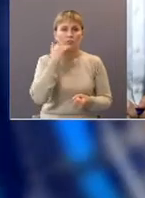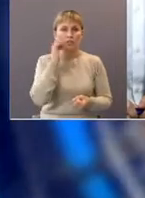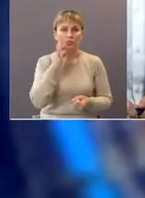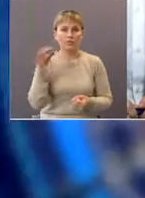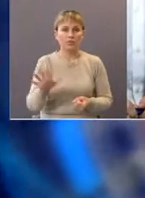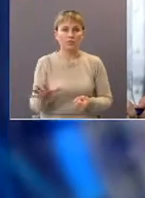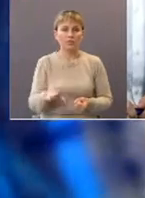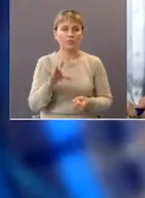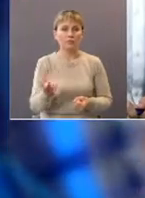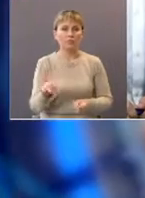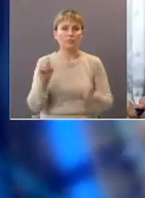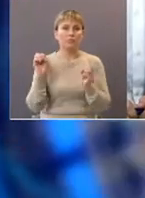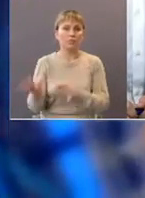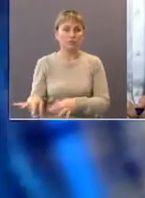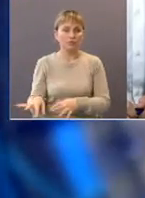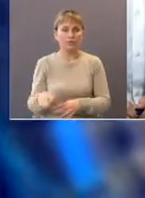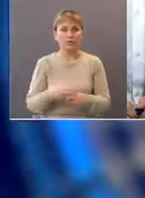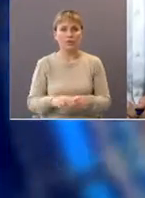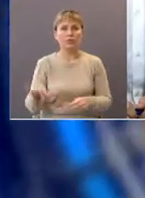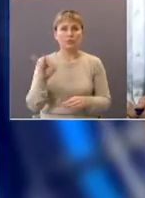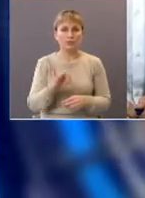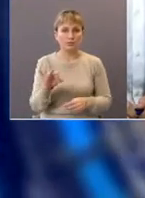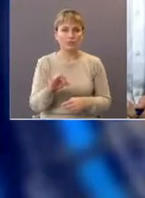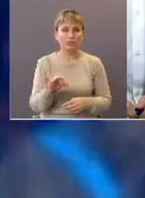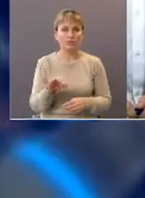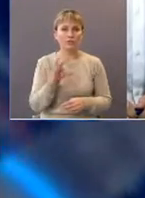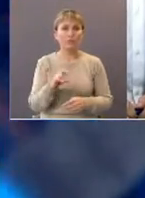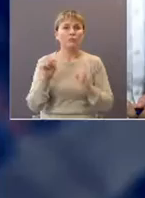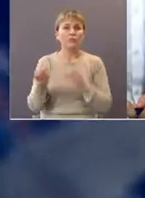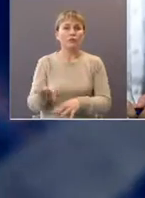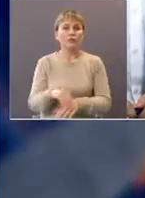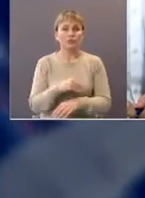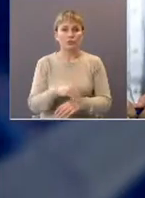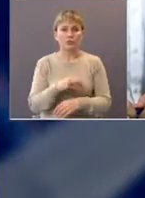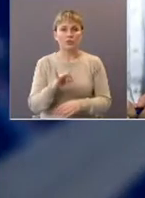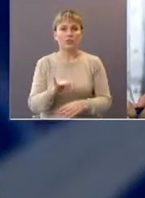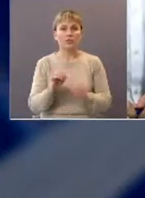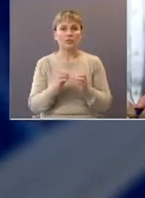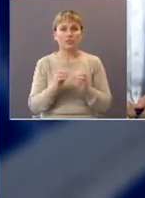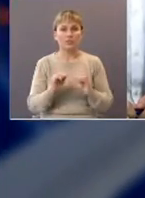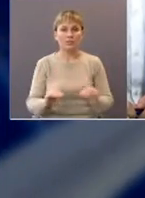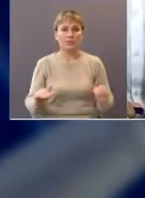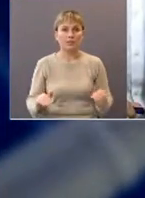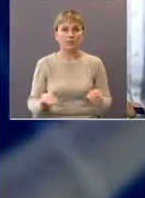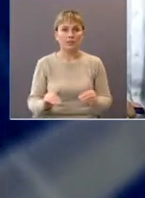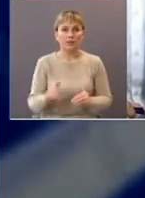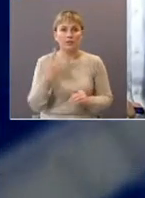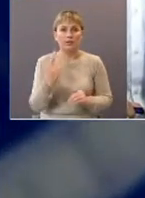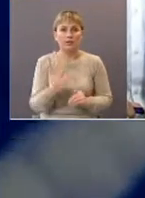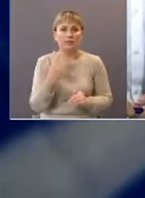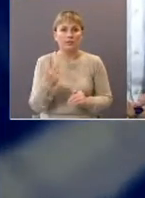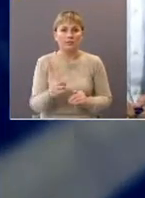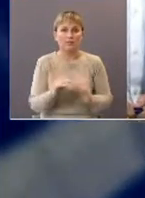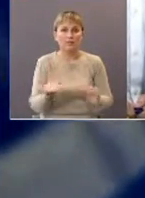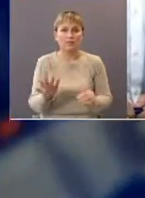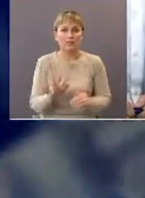даже простого «спасибо». Банальная история, скажете вы? Он бросил не только свою жену, но и детей. Вы только вдумайтесь, осиротел